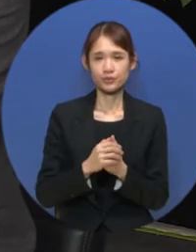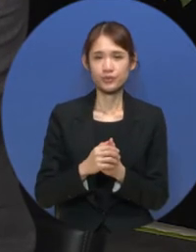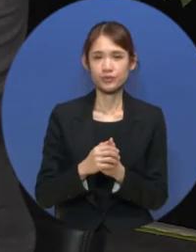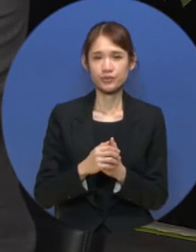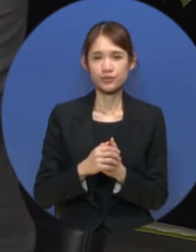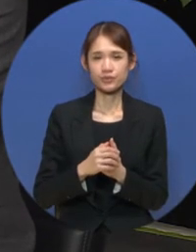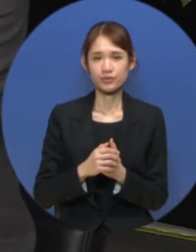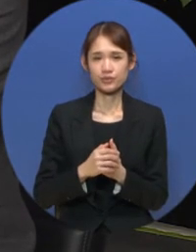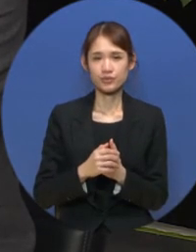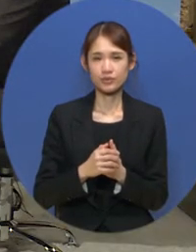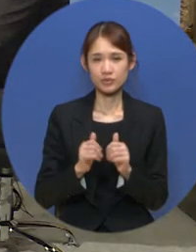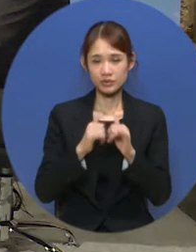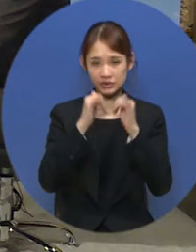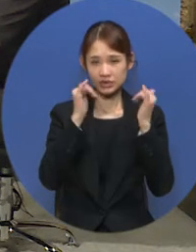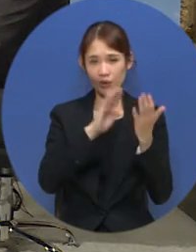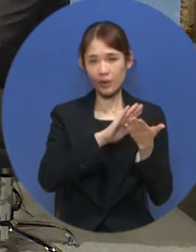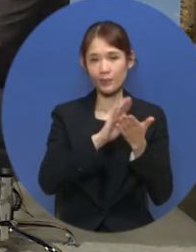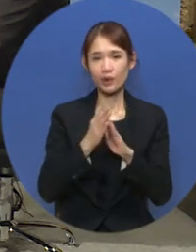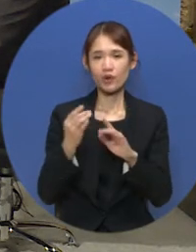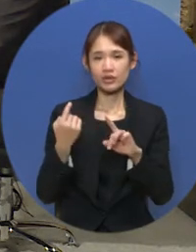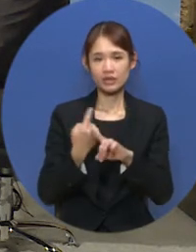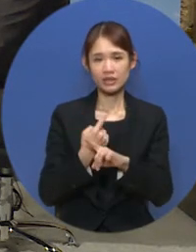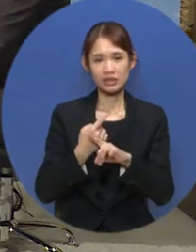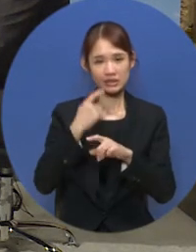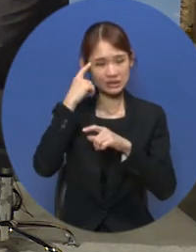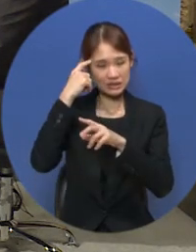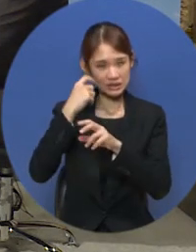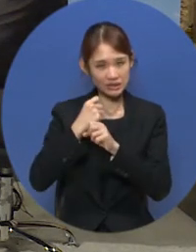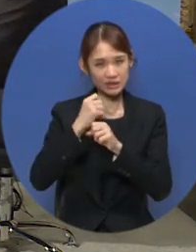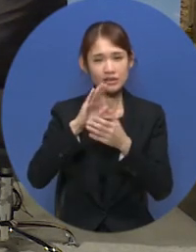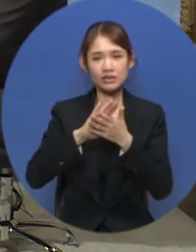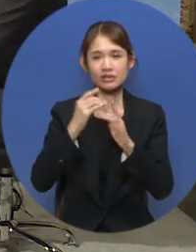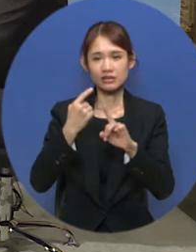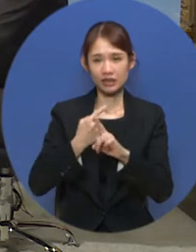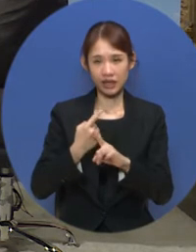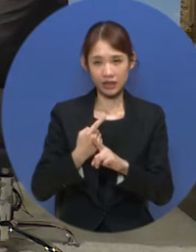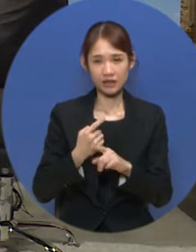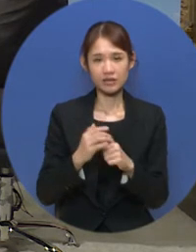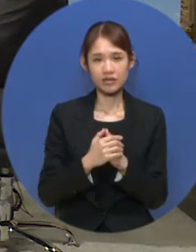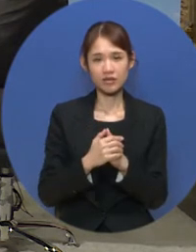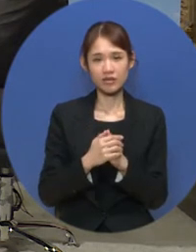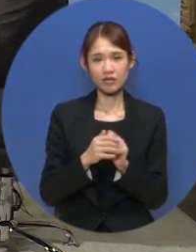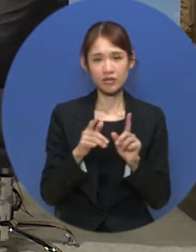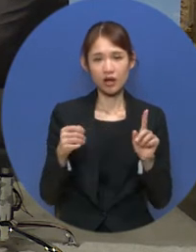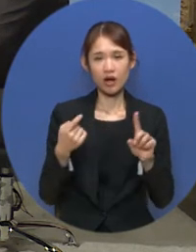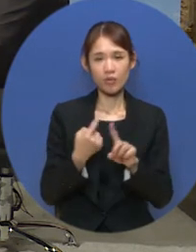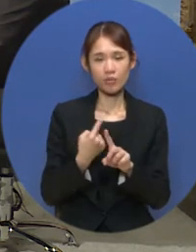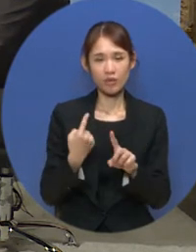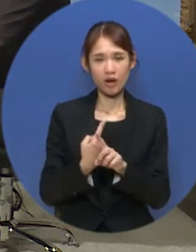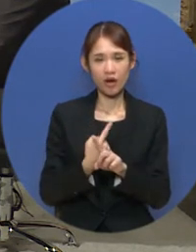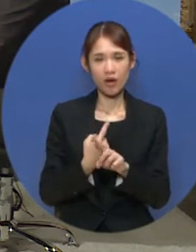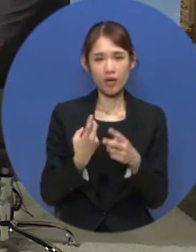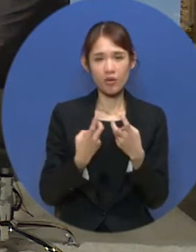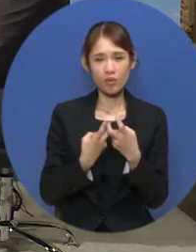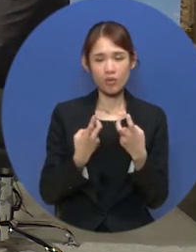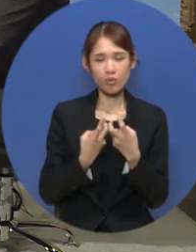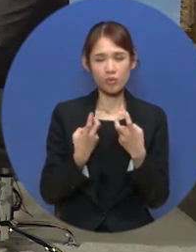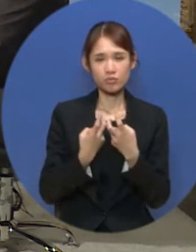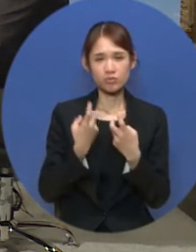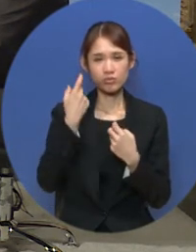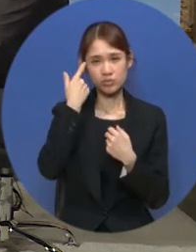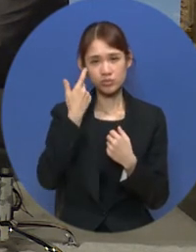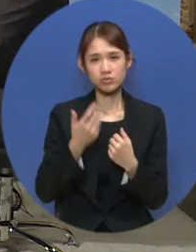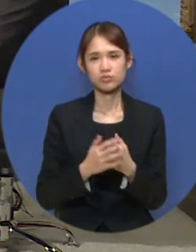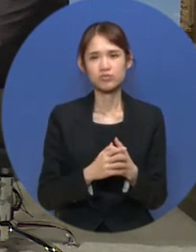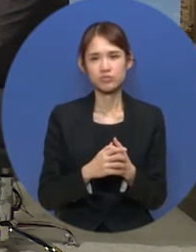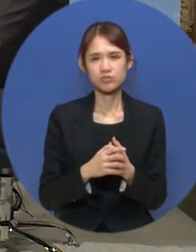합니다. 사회 변화에 대한 인식 개선. 그렇다면 이 부분은 어떻게 좀 바꿔 나갈